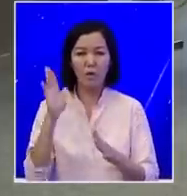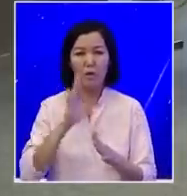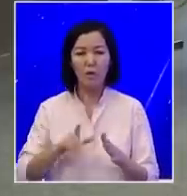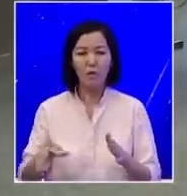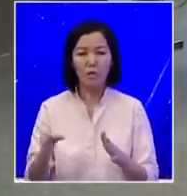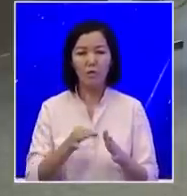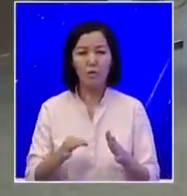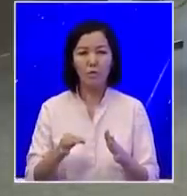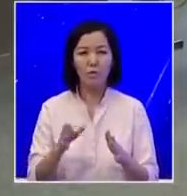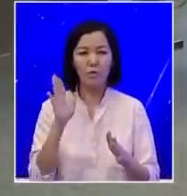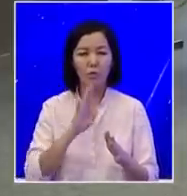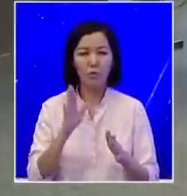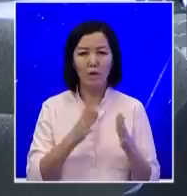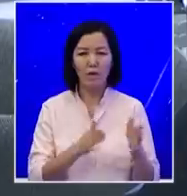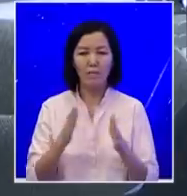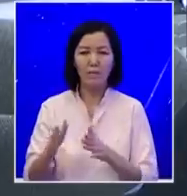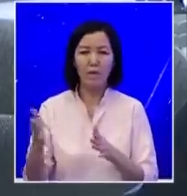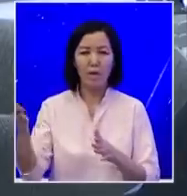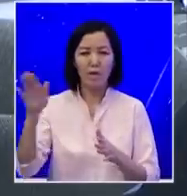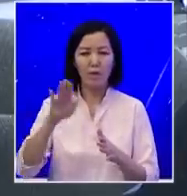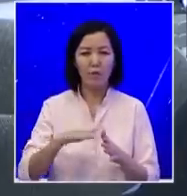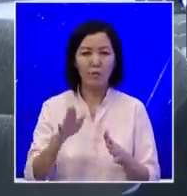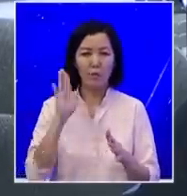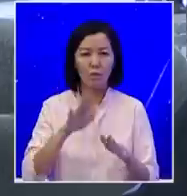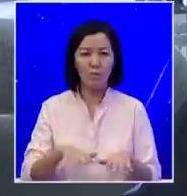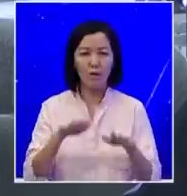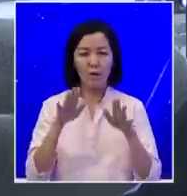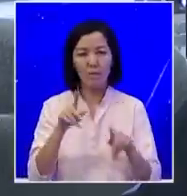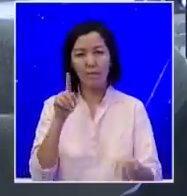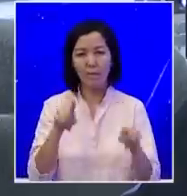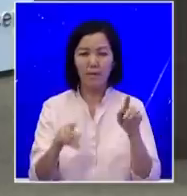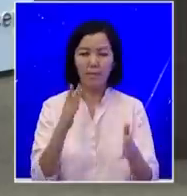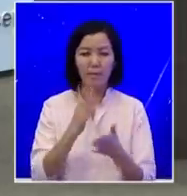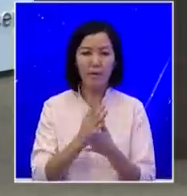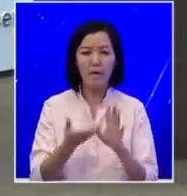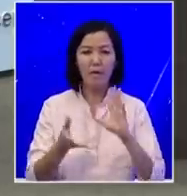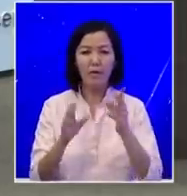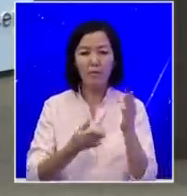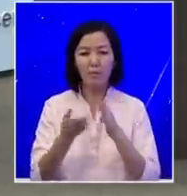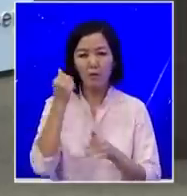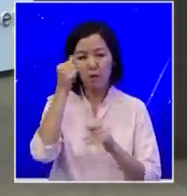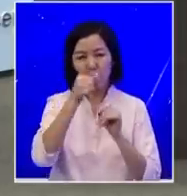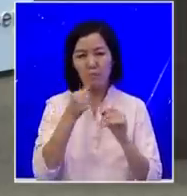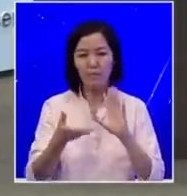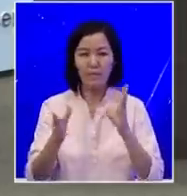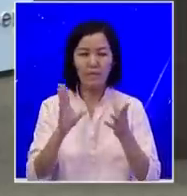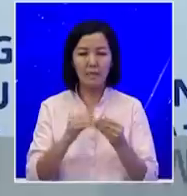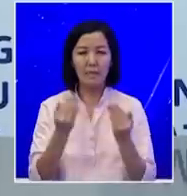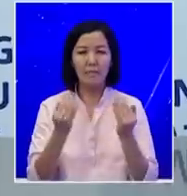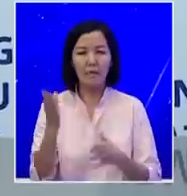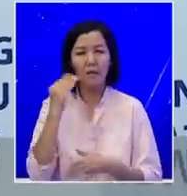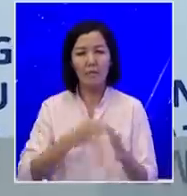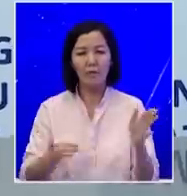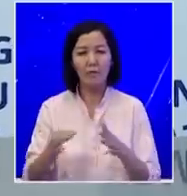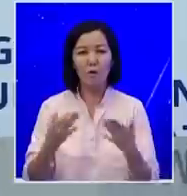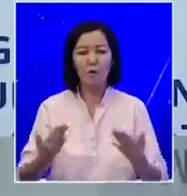суы қалыпты. Бірақ таулы аймақтағы өзендердің тасуы арагідік байқалады. Жалпы өткен жылдармен салыстырғанда облыста биыл тұрғын